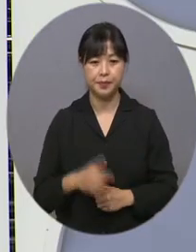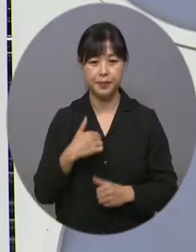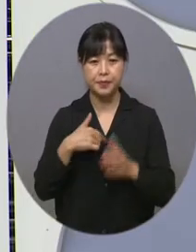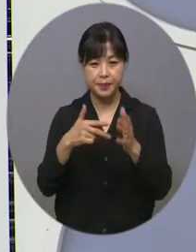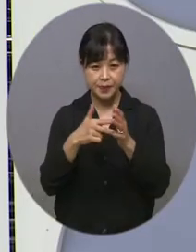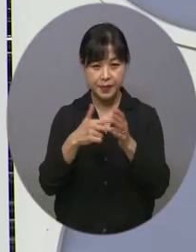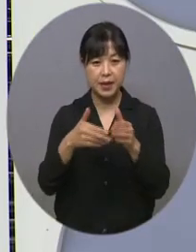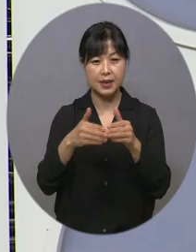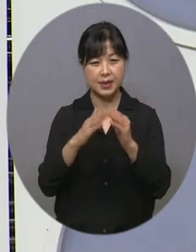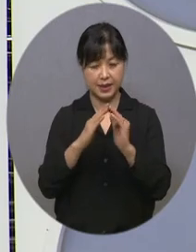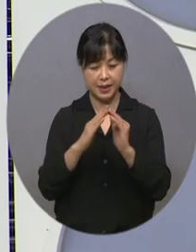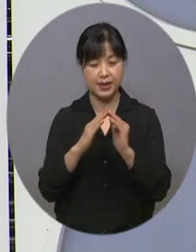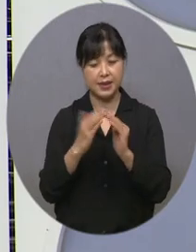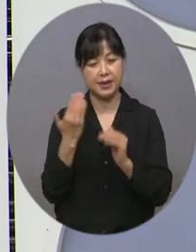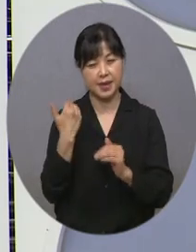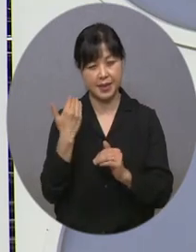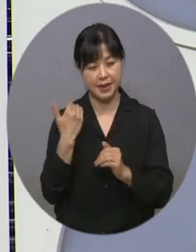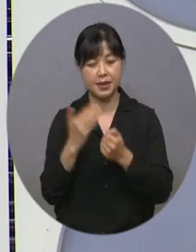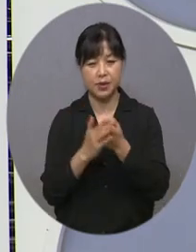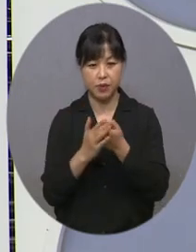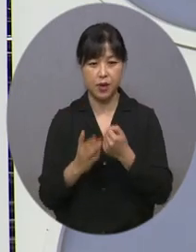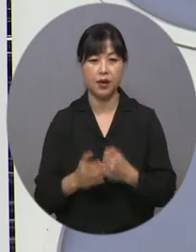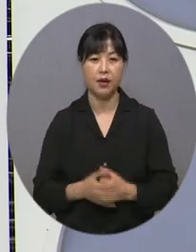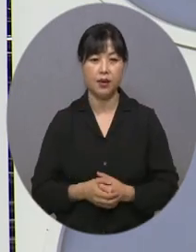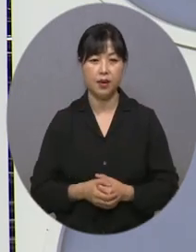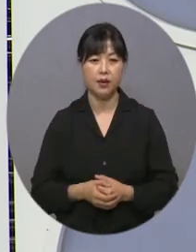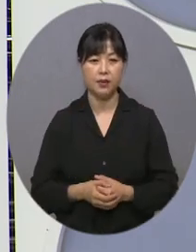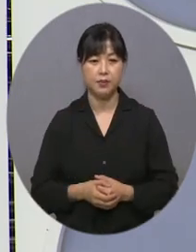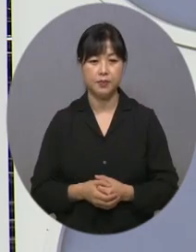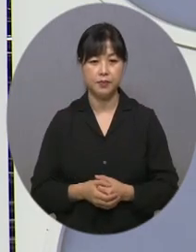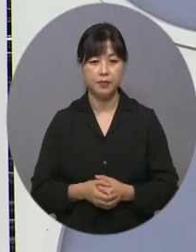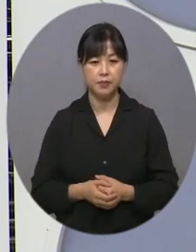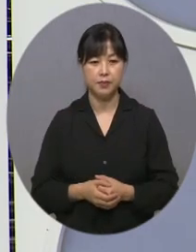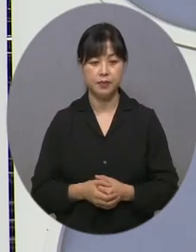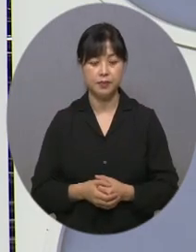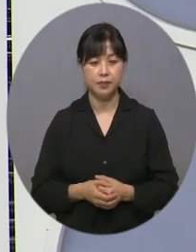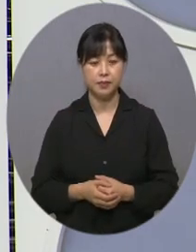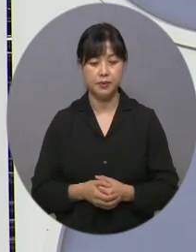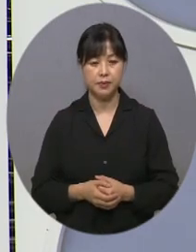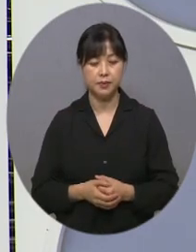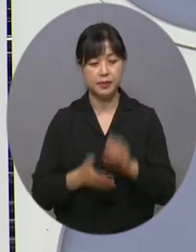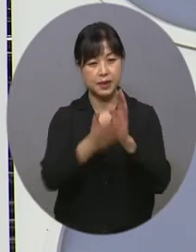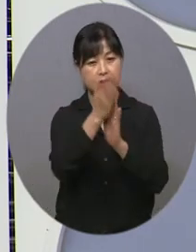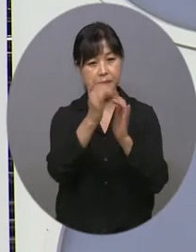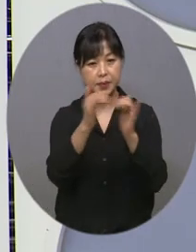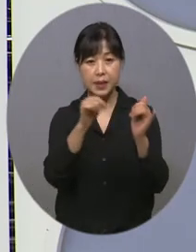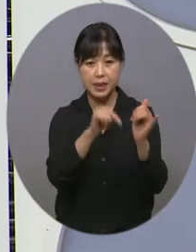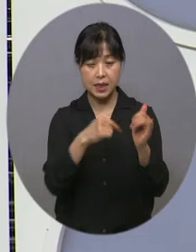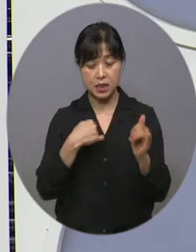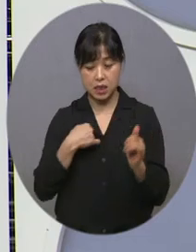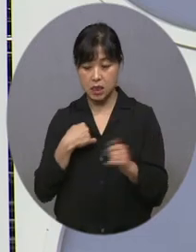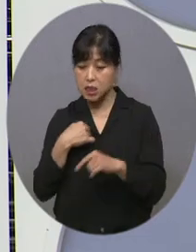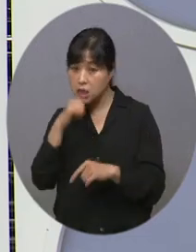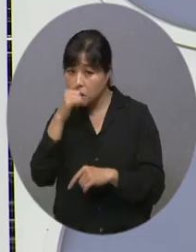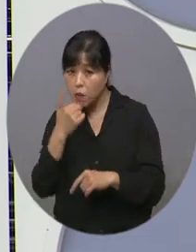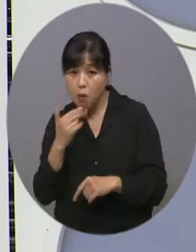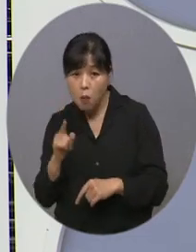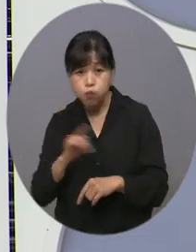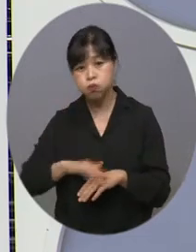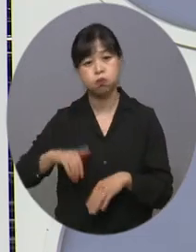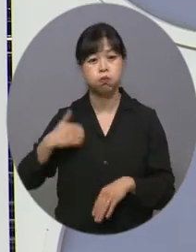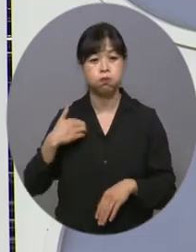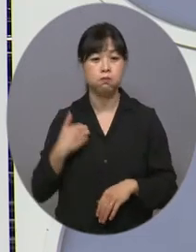아직 출범한 지가 얼마 안 되다 보니까 일반 시민들이 아직까지는 저희들의 존재를 잘 모르는 것